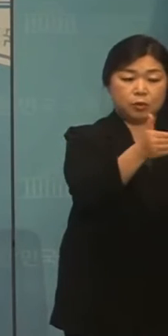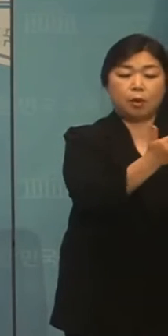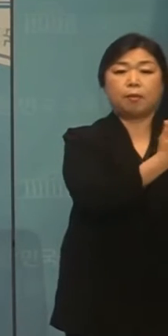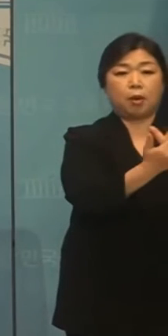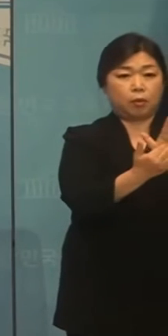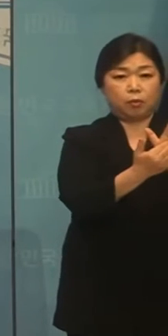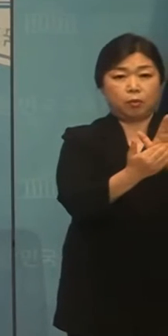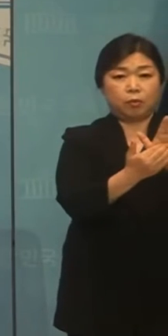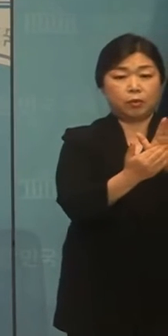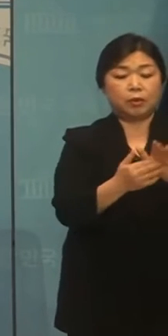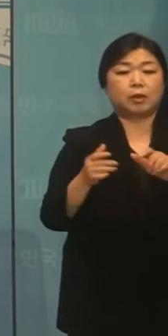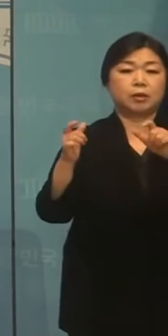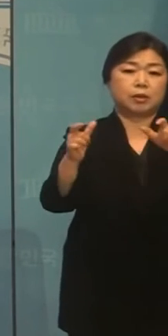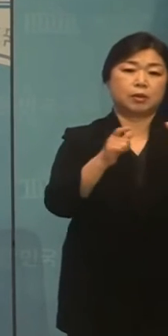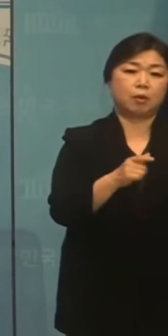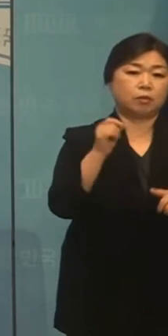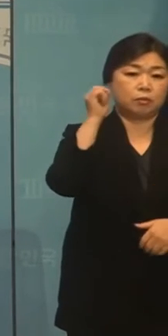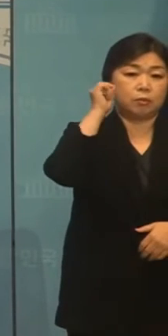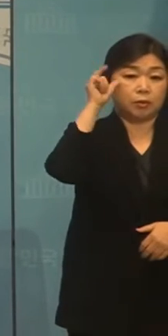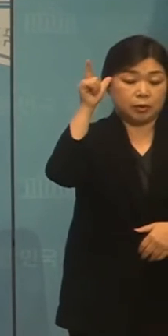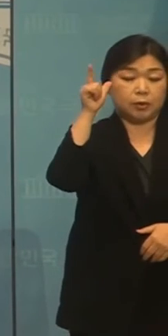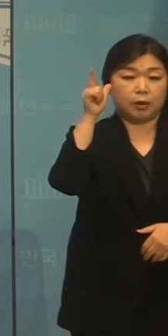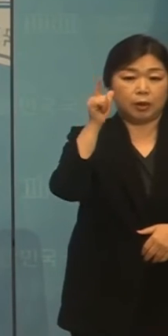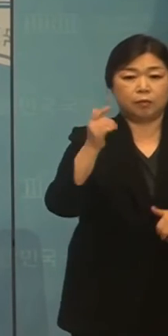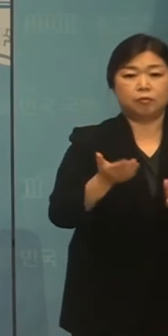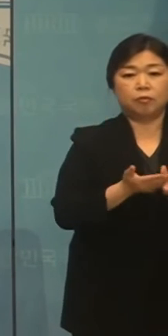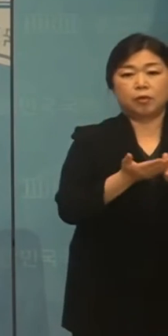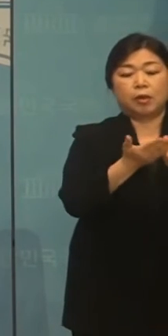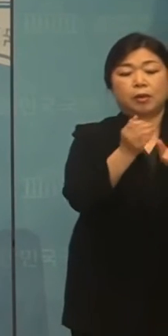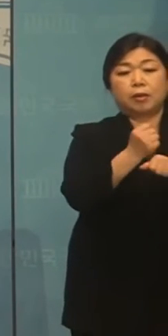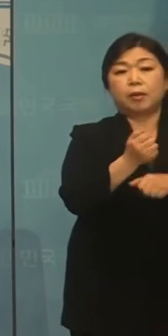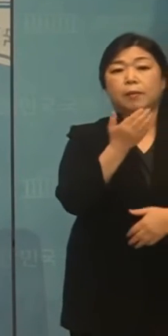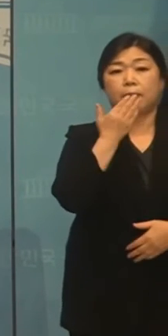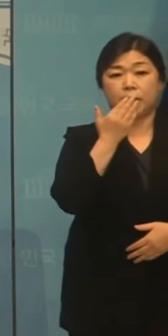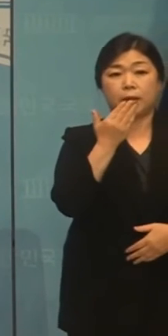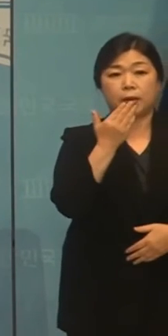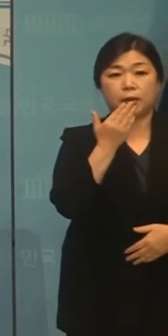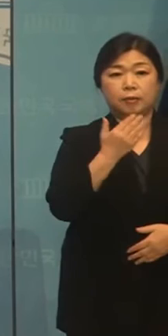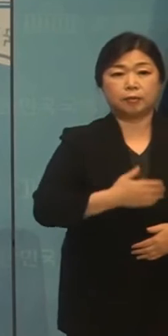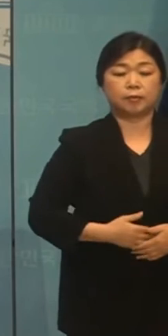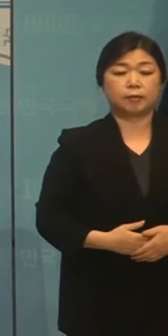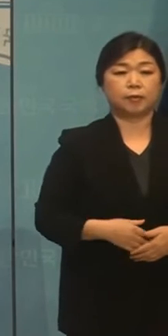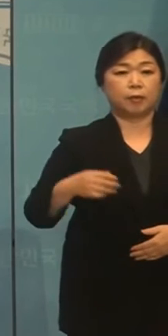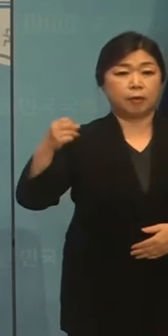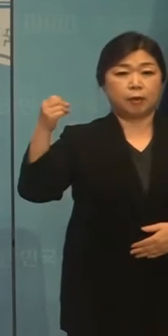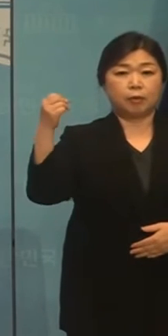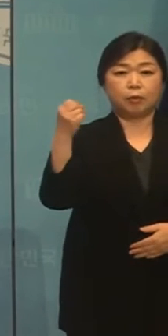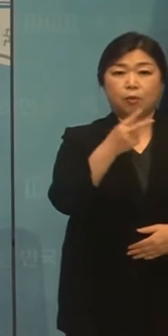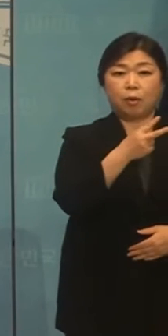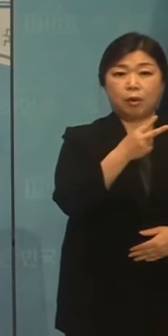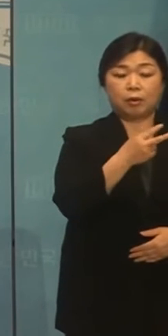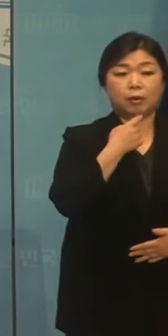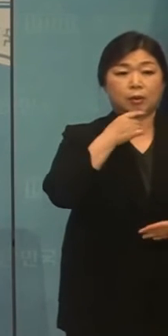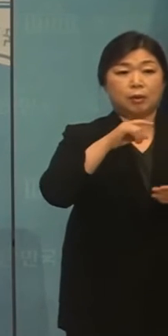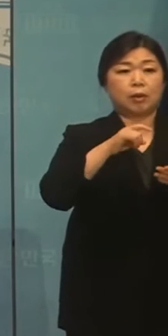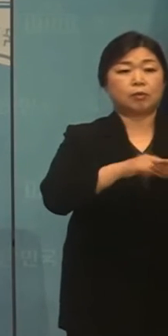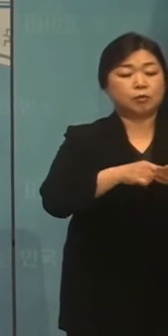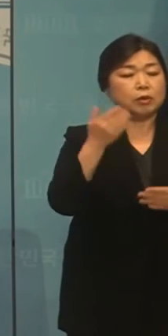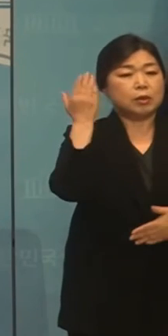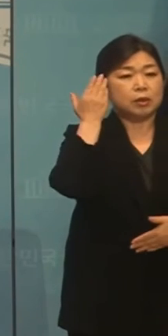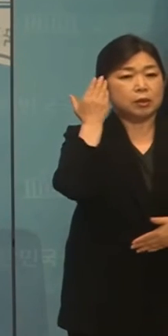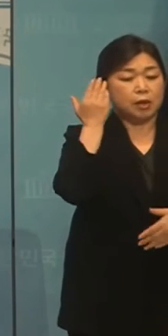막고 지역 영재를 육성할 수 있어야 합니다. 또한 단순